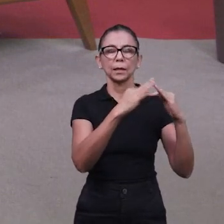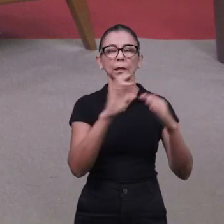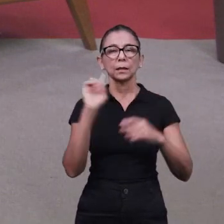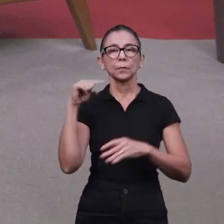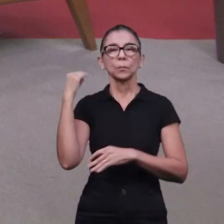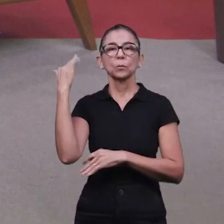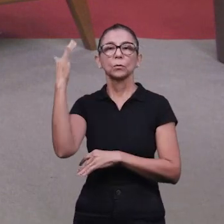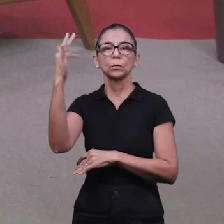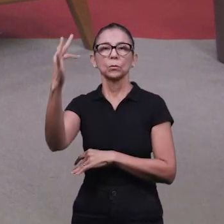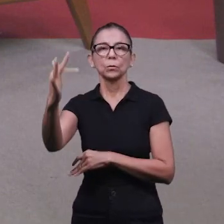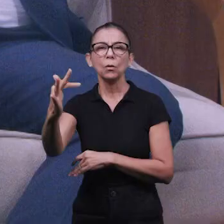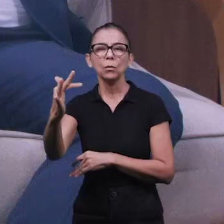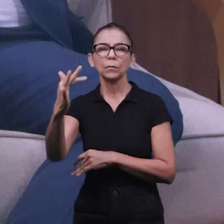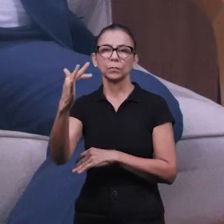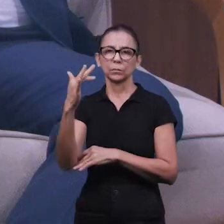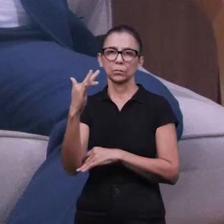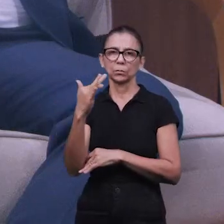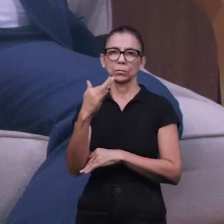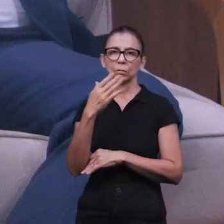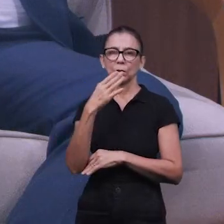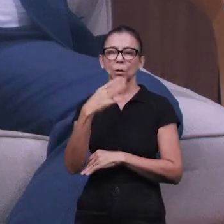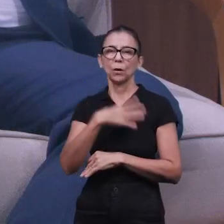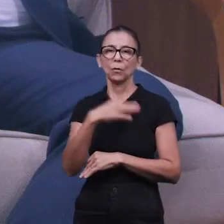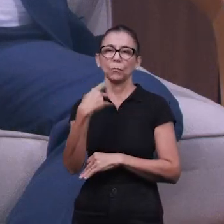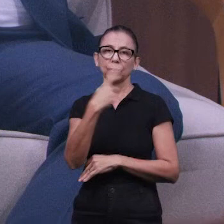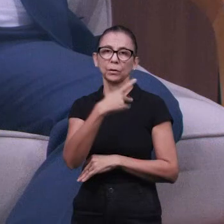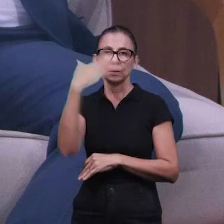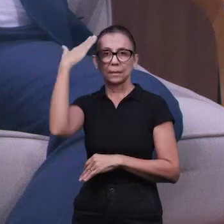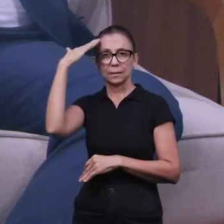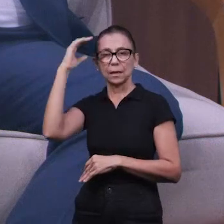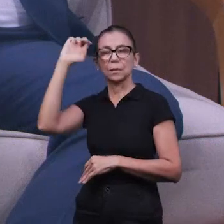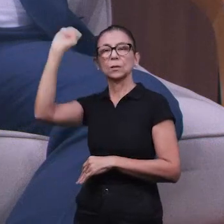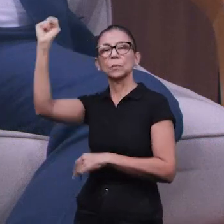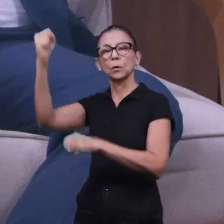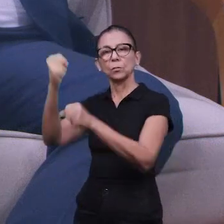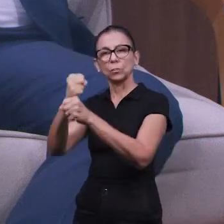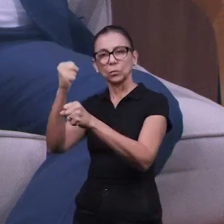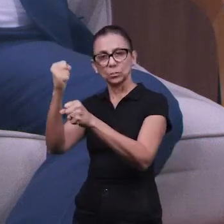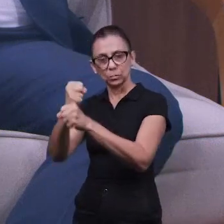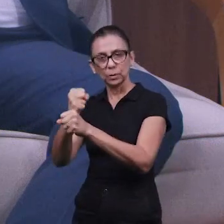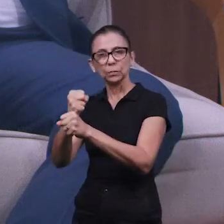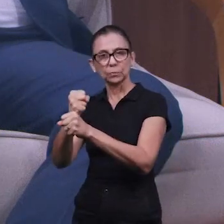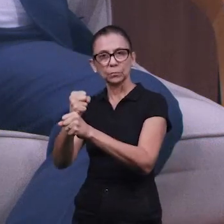il a séparé tout le matériel à travers son sacrifice, son obéissance,